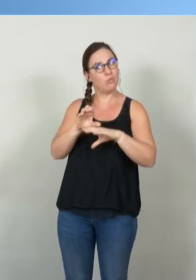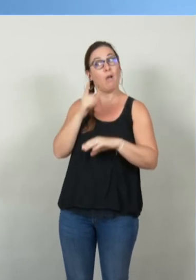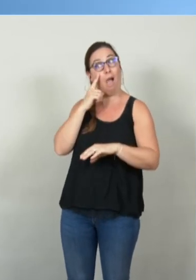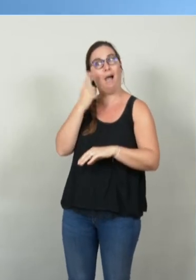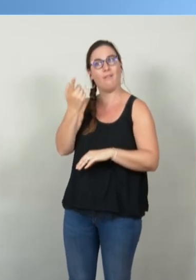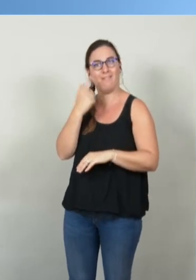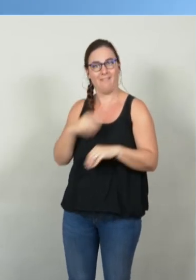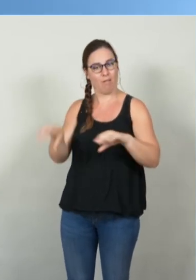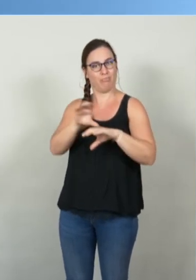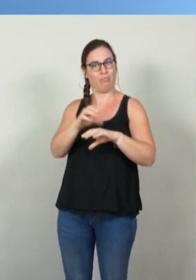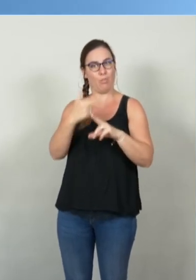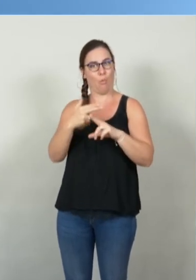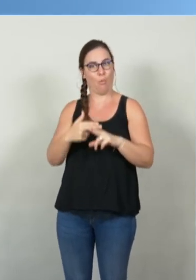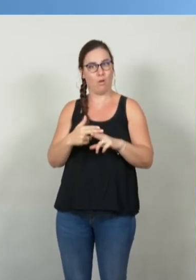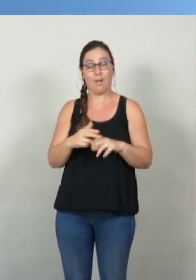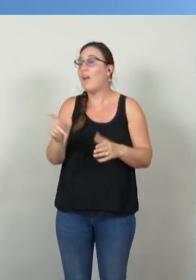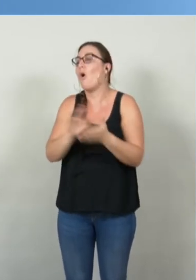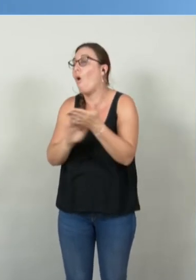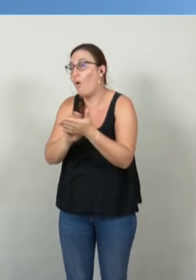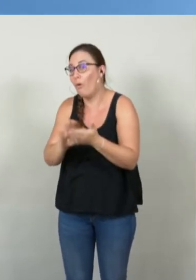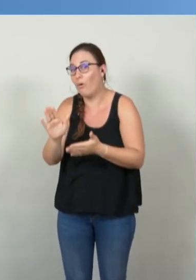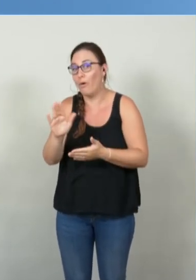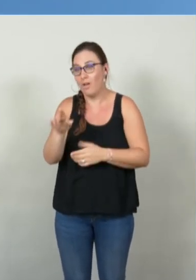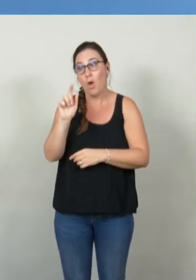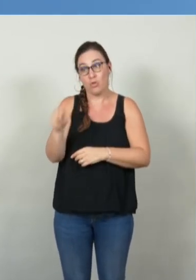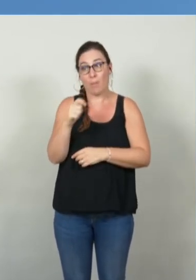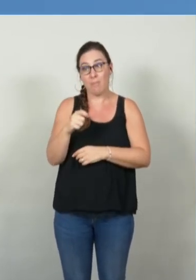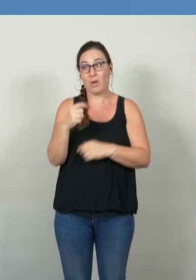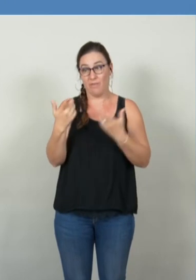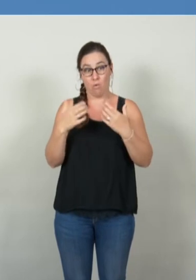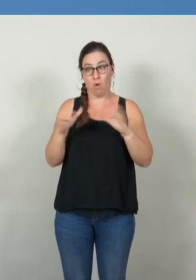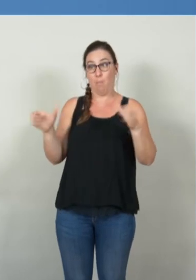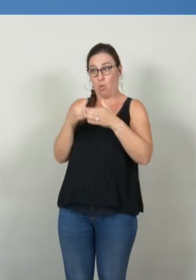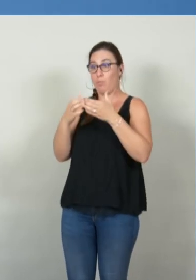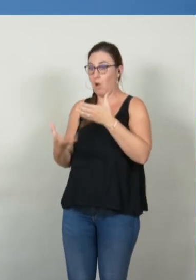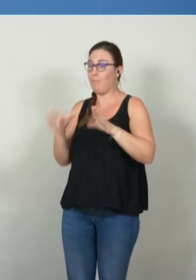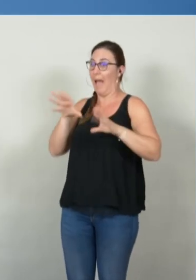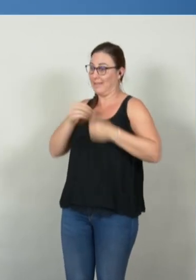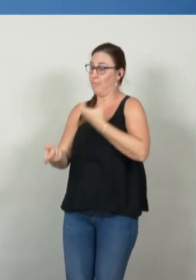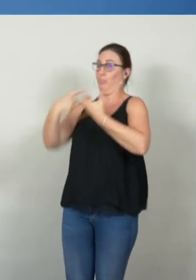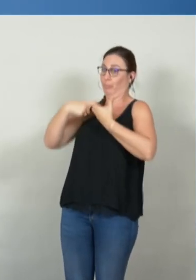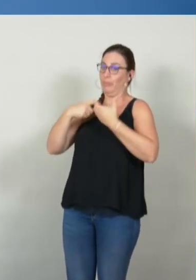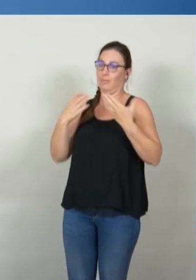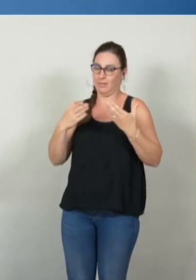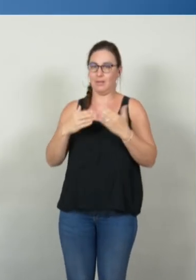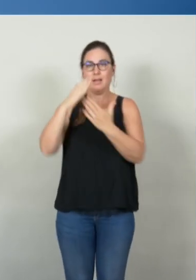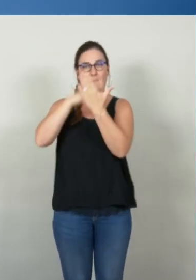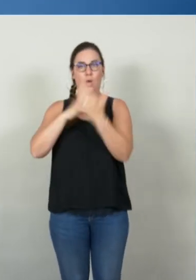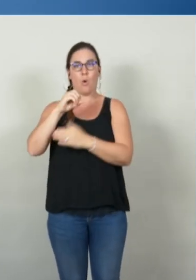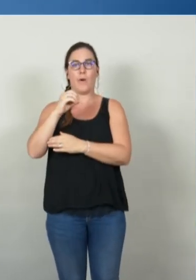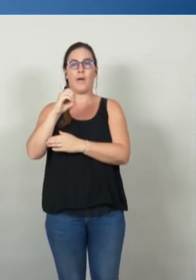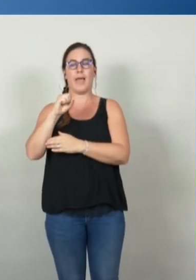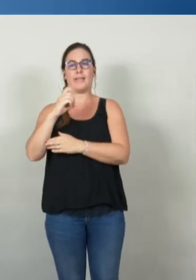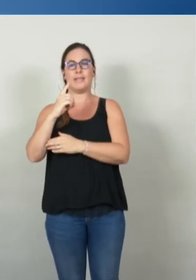mais non là normalement il doit y avoir cooptation il doit y avoir cooptation et liste oscdc